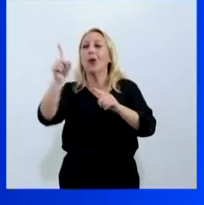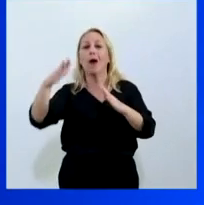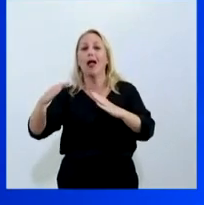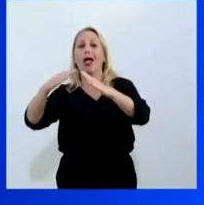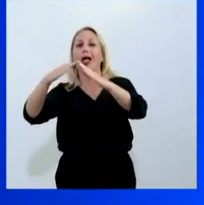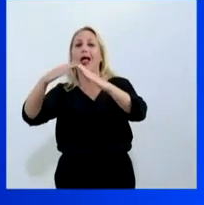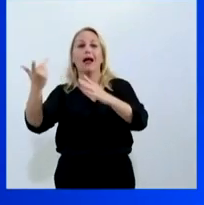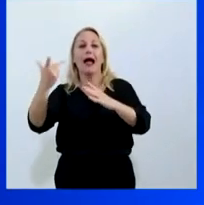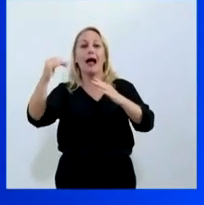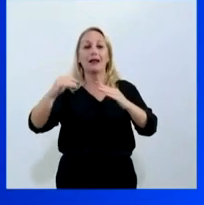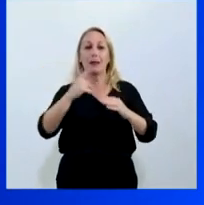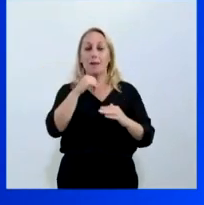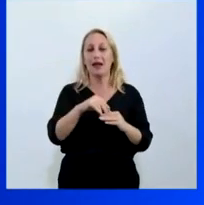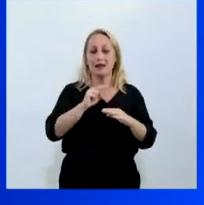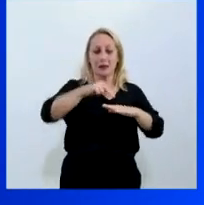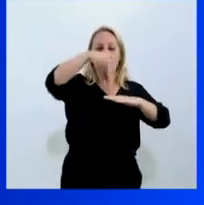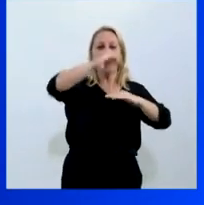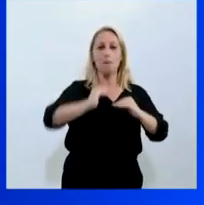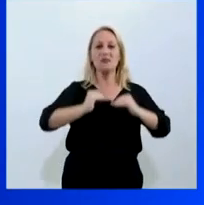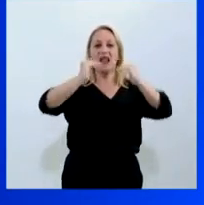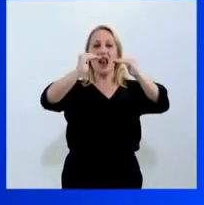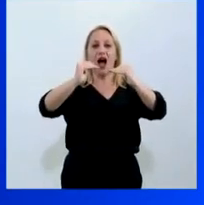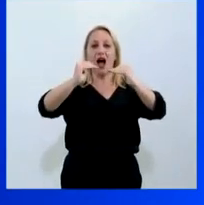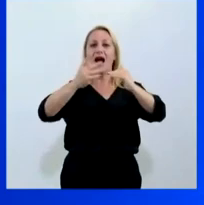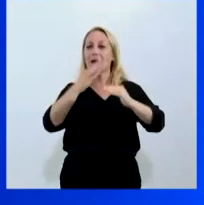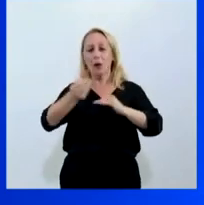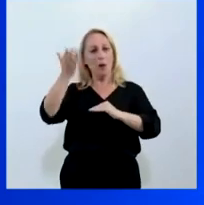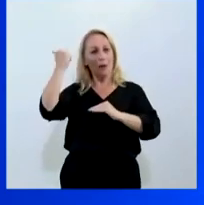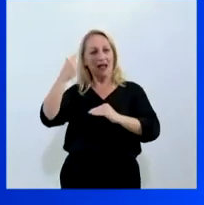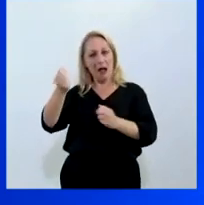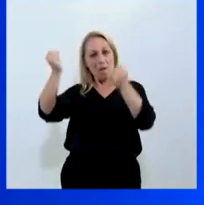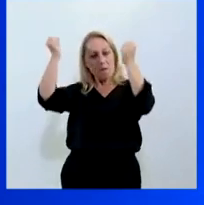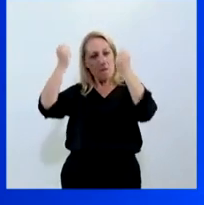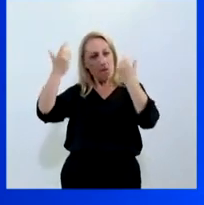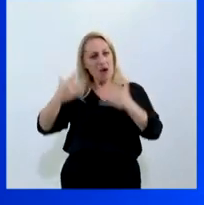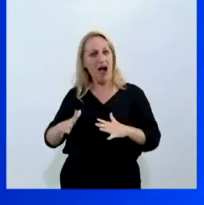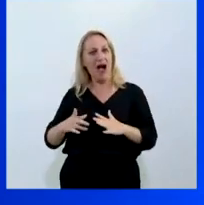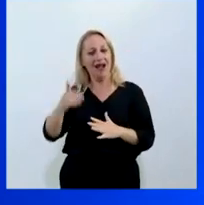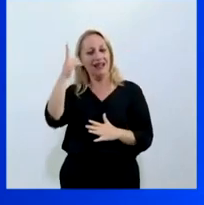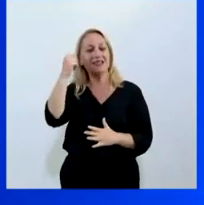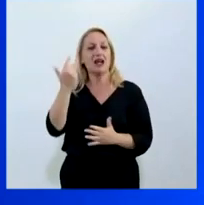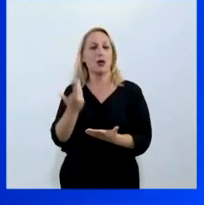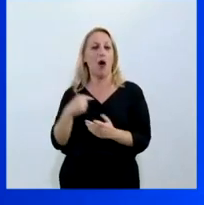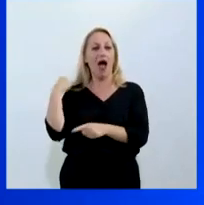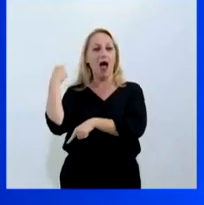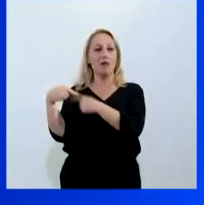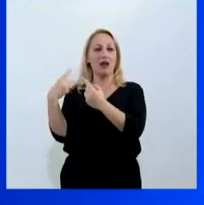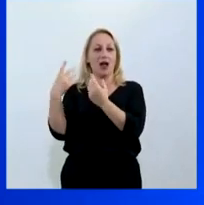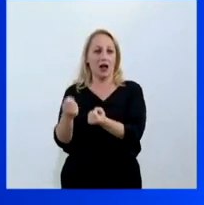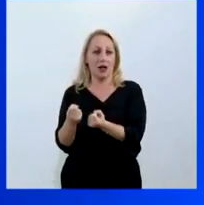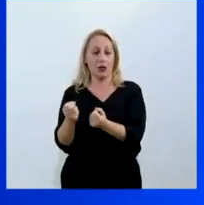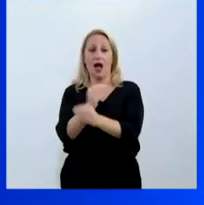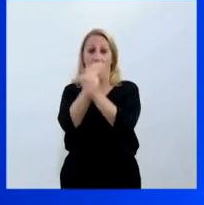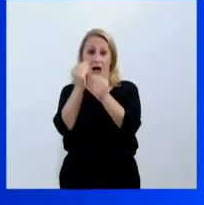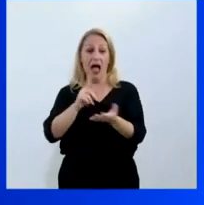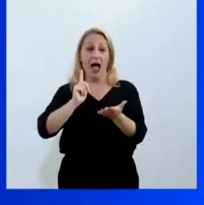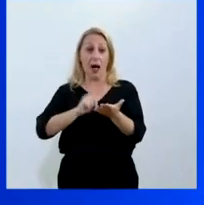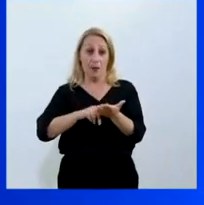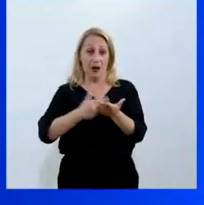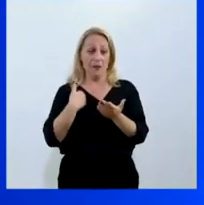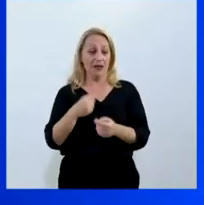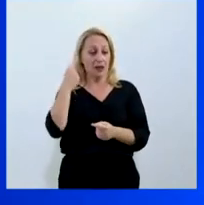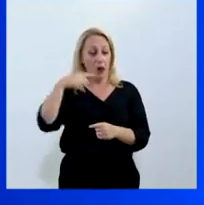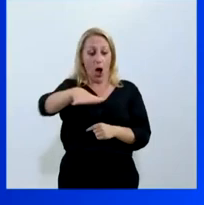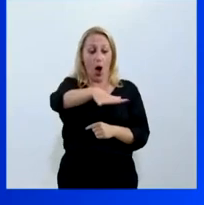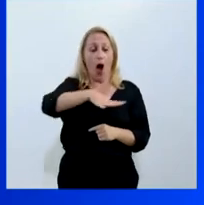σημείο, διότι ακριβώς αυτό είναι κάτι το οποίο μπορεί να είχε ξανασυμβεί στο παρελθόν. Άρα αυτή η συνεννόηση σε τοπικό επίπεδο, να ξέρουμε ανά πάσα